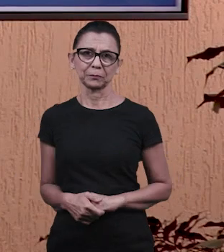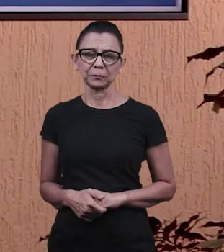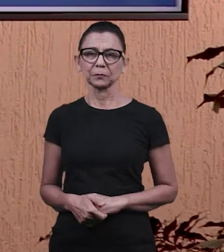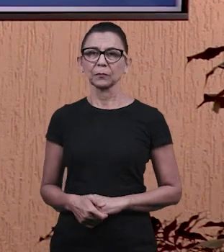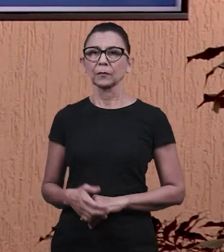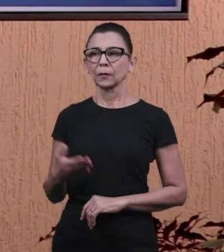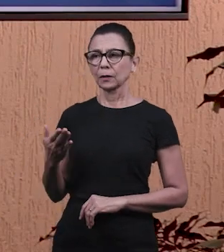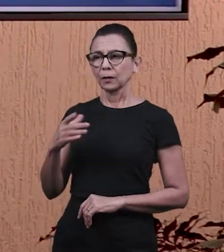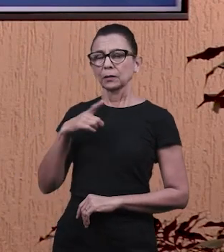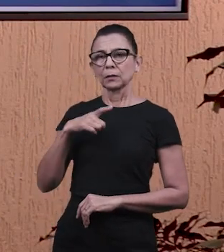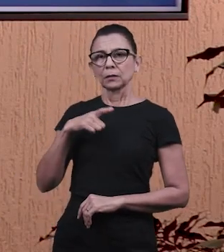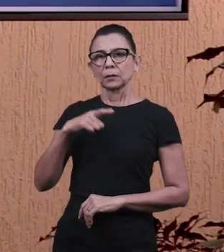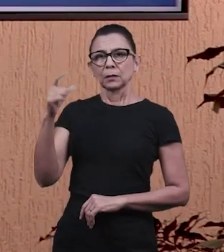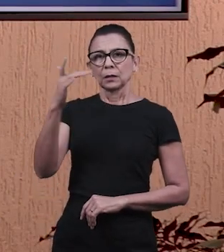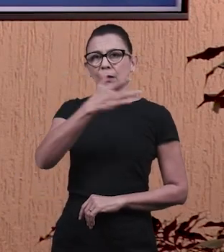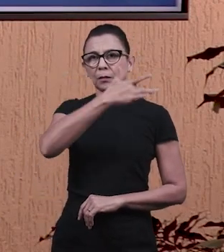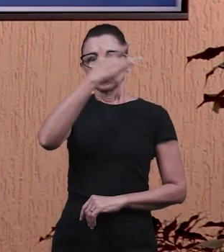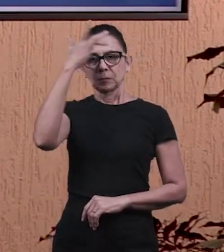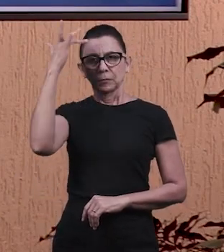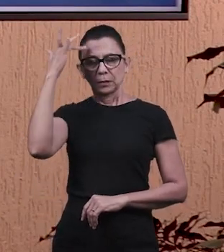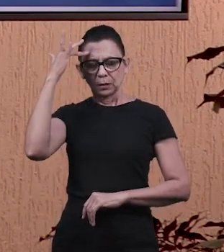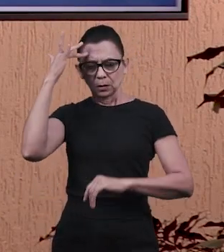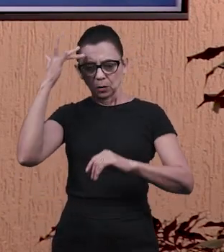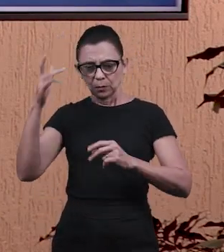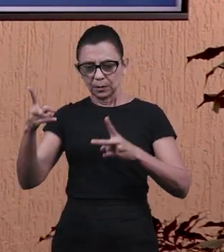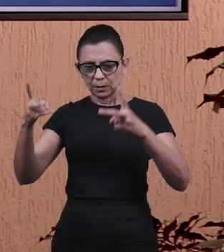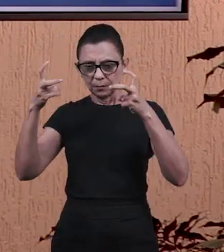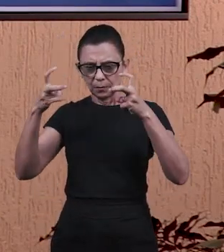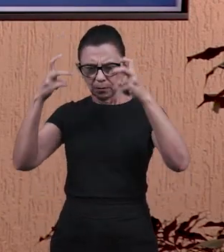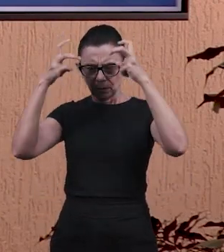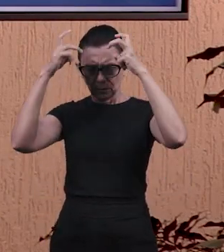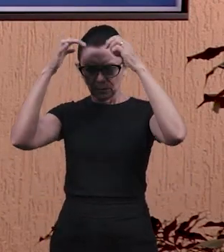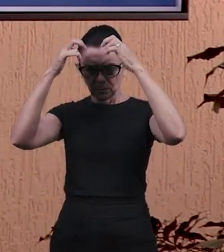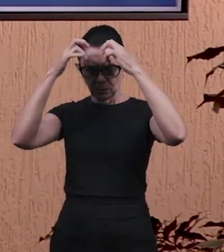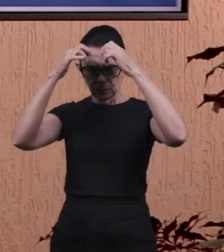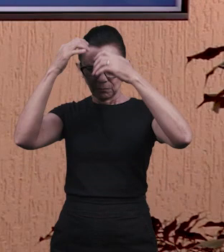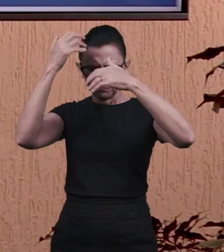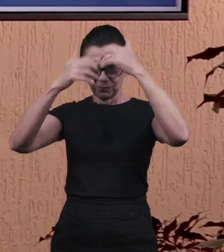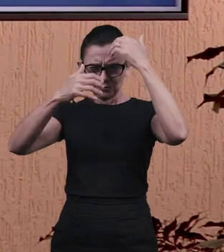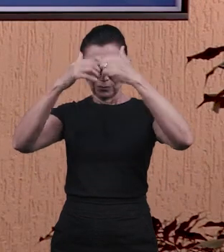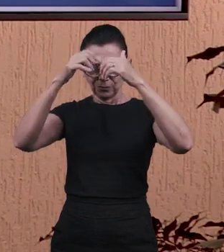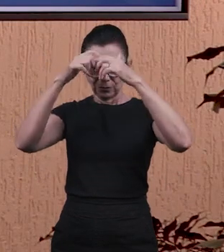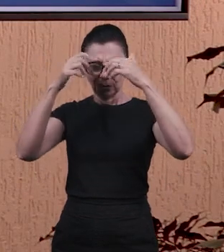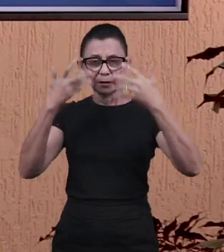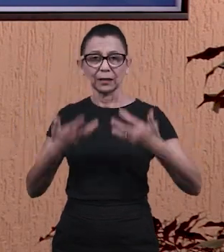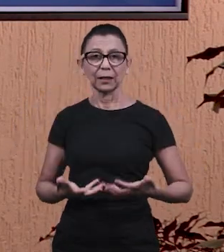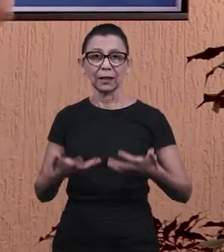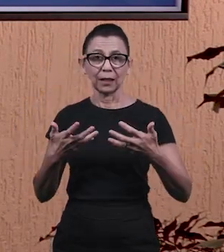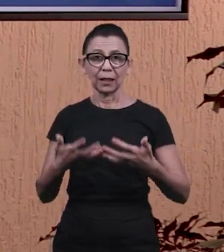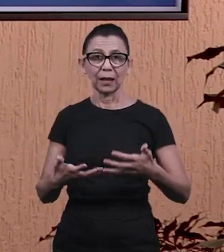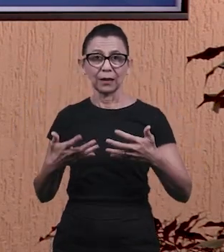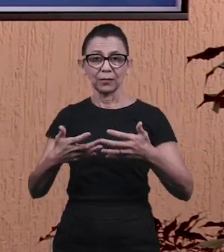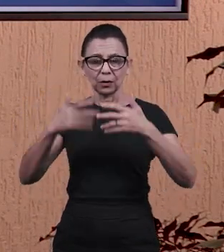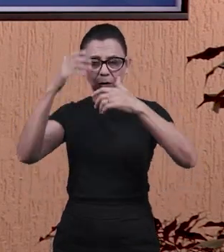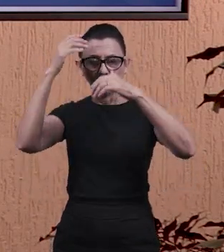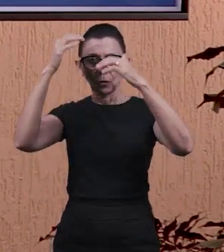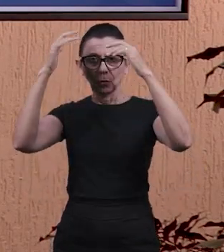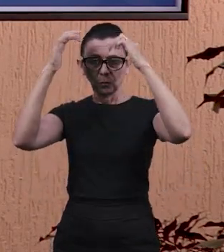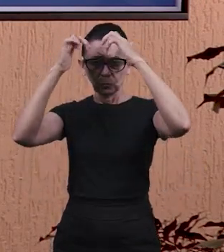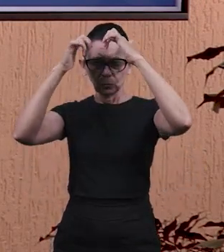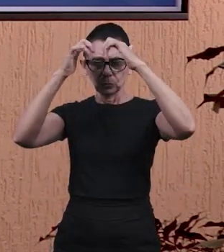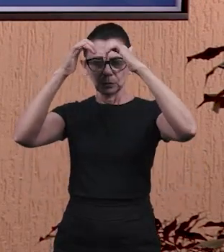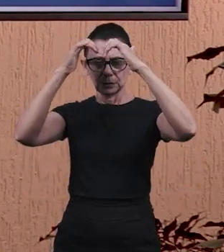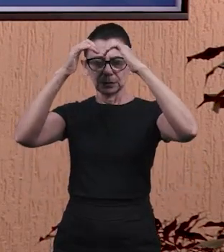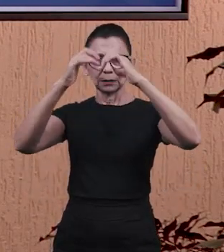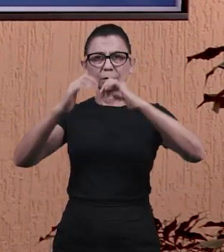оно может быть в легкой форме или в сложной форме. То есть чем сложнее форма, тем